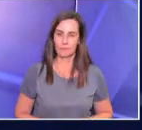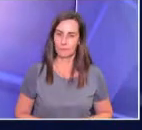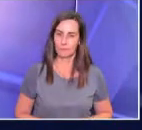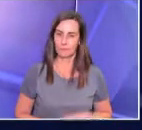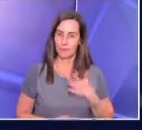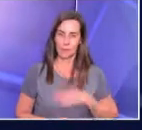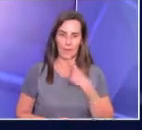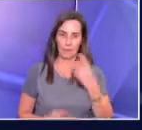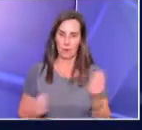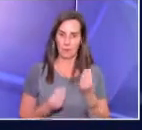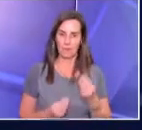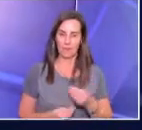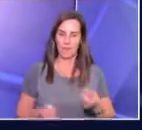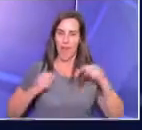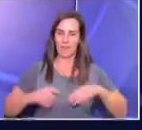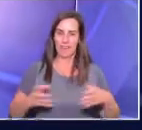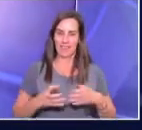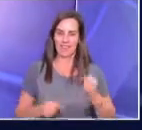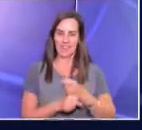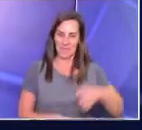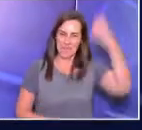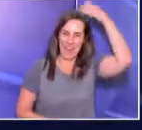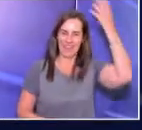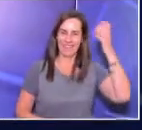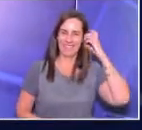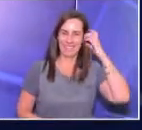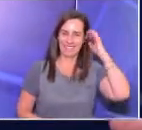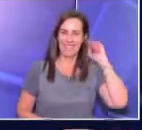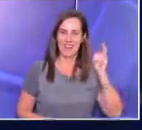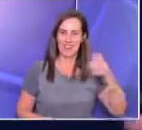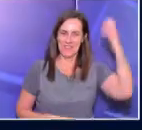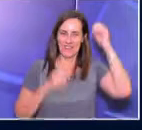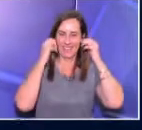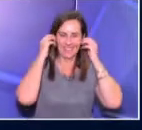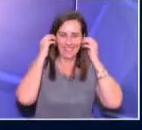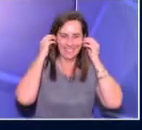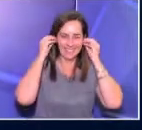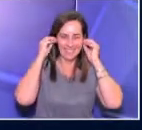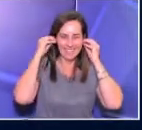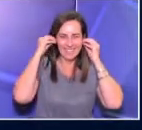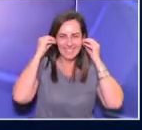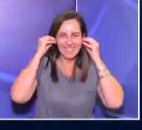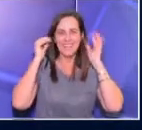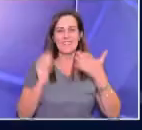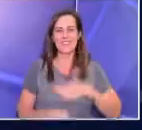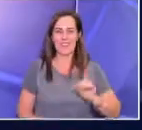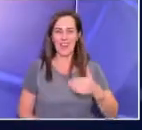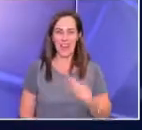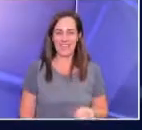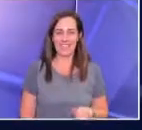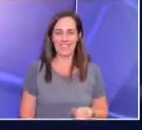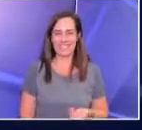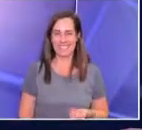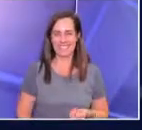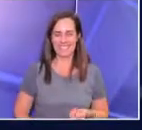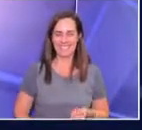אני רוצה להגיד לכם משהו. אבי גבאי מלך. הוא מלך, הוא ימלוך. זה היה, חבר'ה, מה אתם רוצים? זה לא אני. אני רוצה להגיד לך,